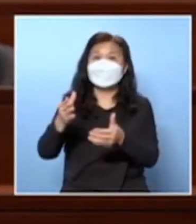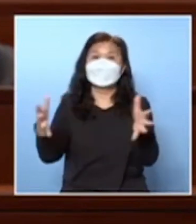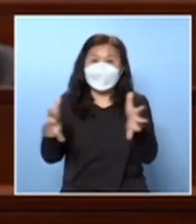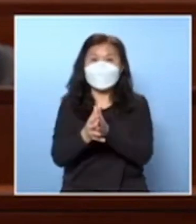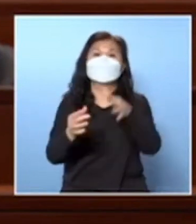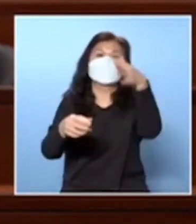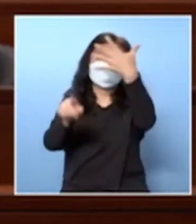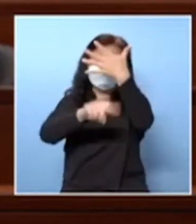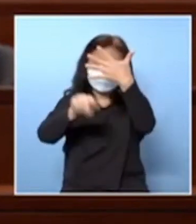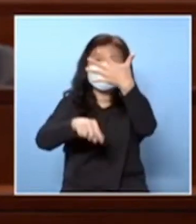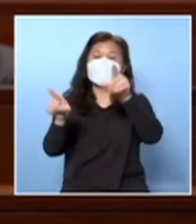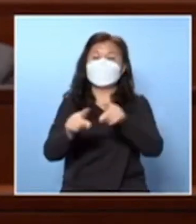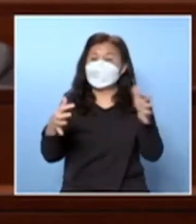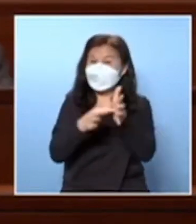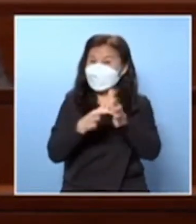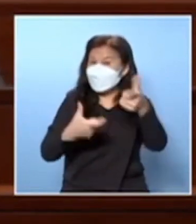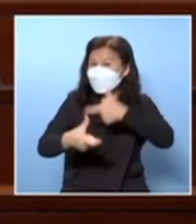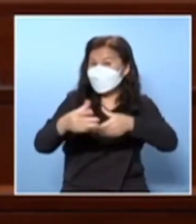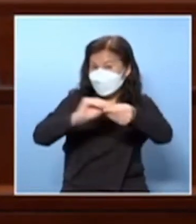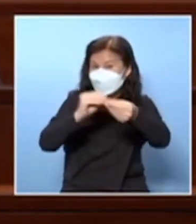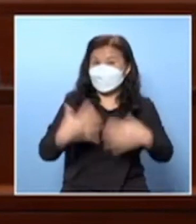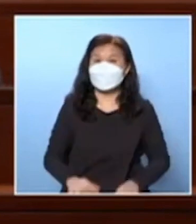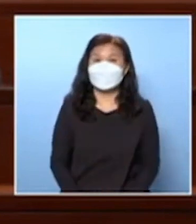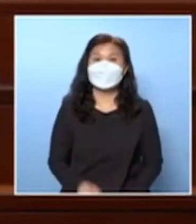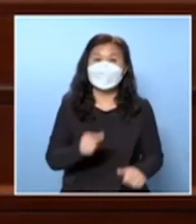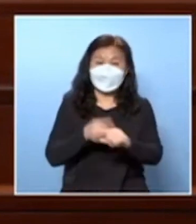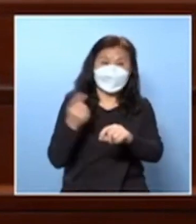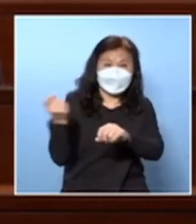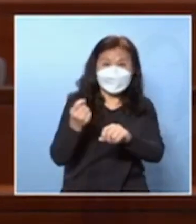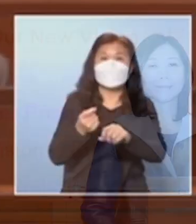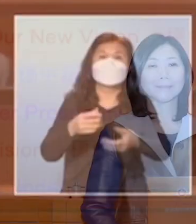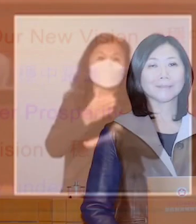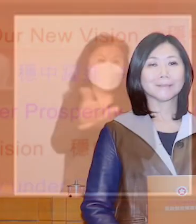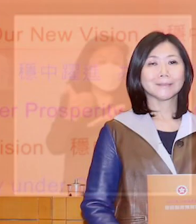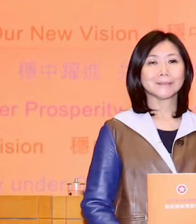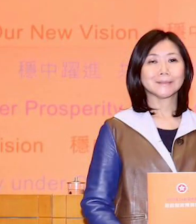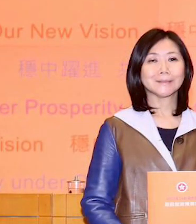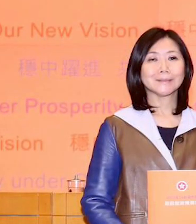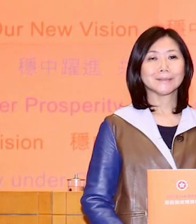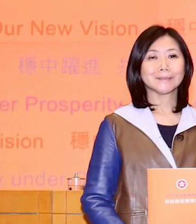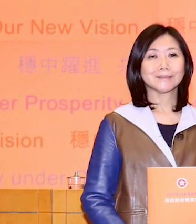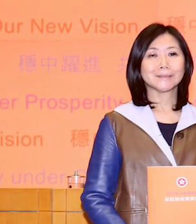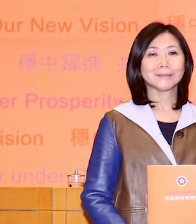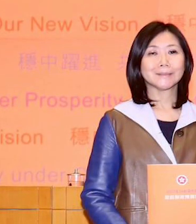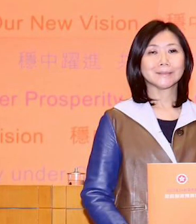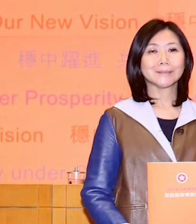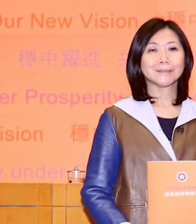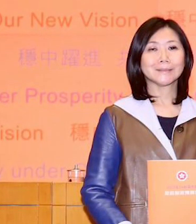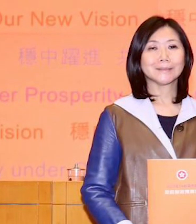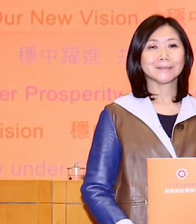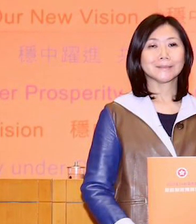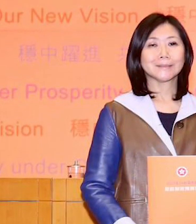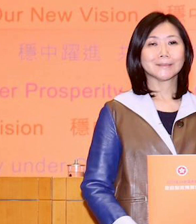合共5000元的電子消費券。 昨日公布的財政預算案宣布向合資格市民派發5000元消費